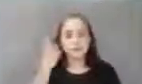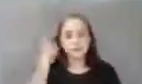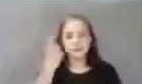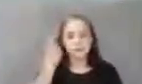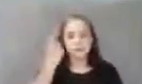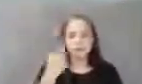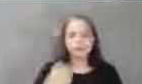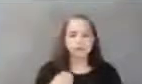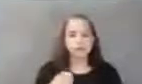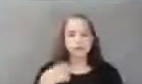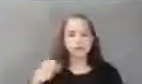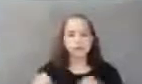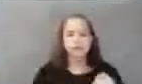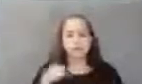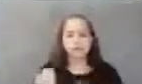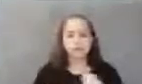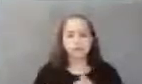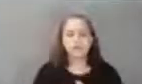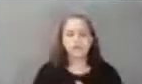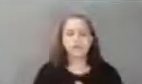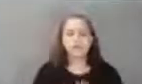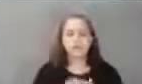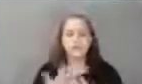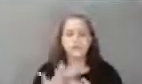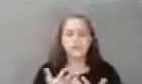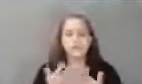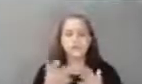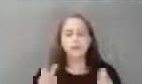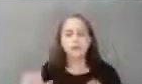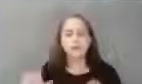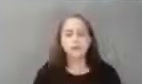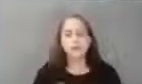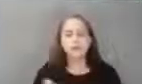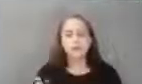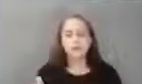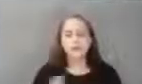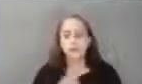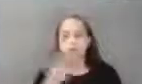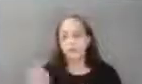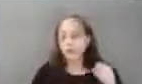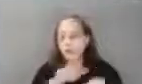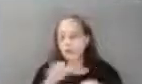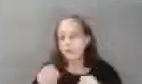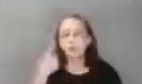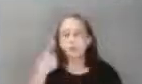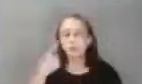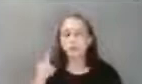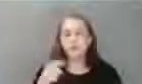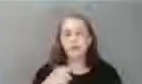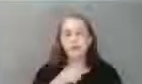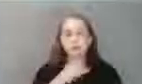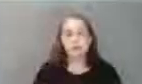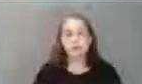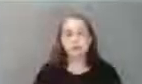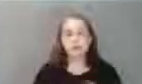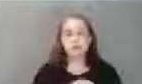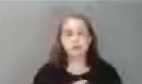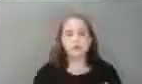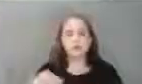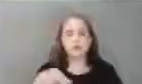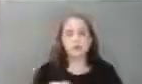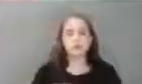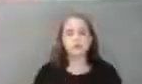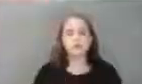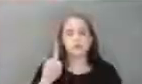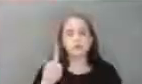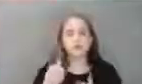Paul. John Paul. Mas malandi. John Paul. Hindi, mas maarte pa. John Paul.